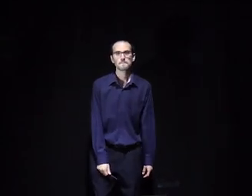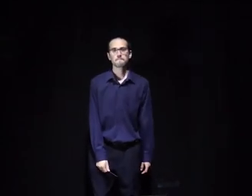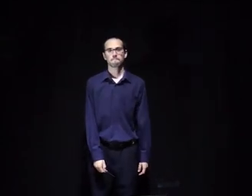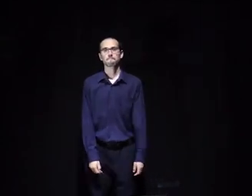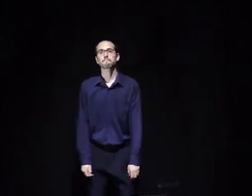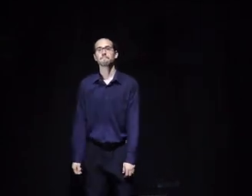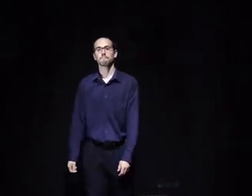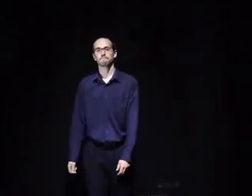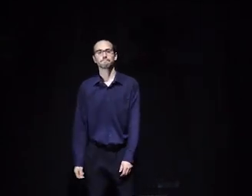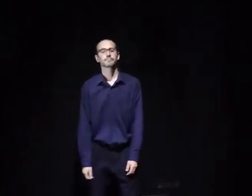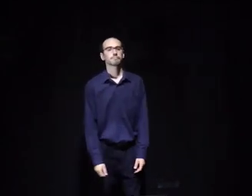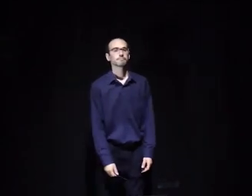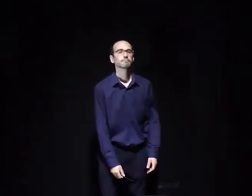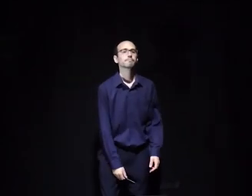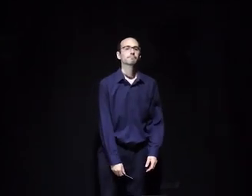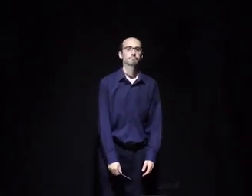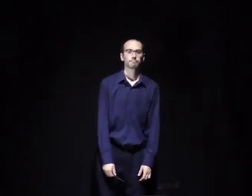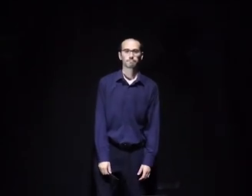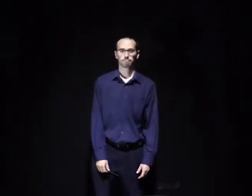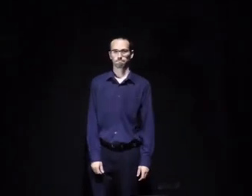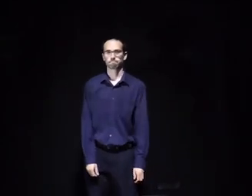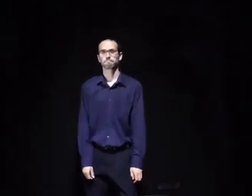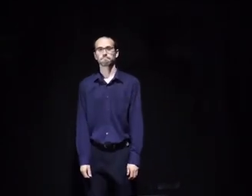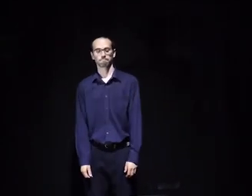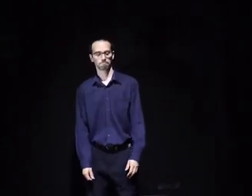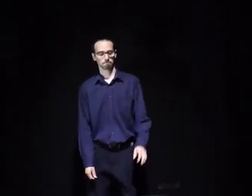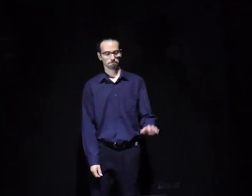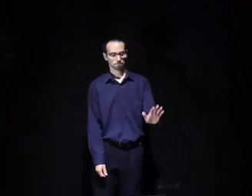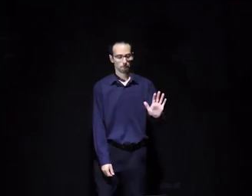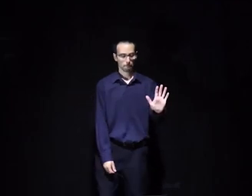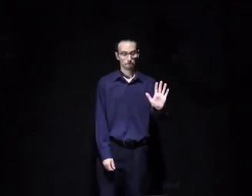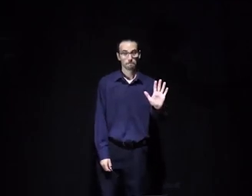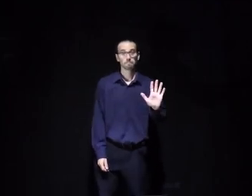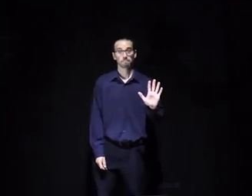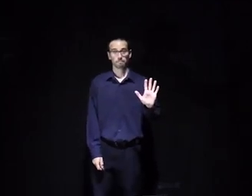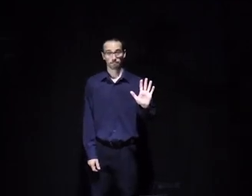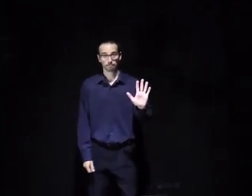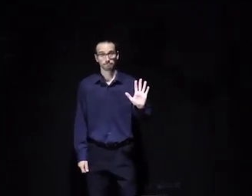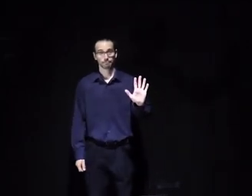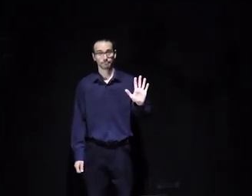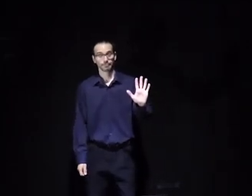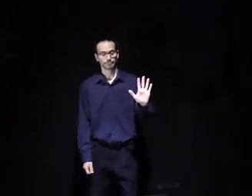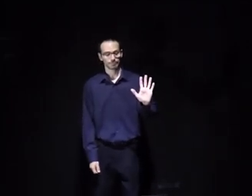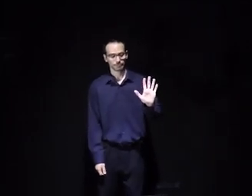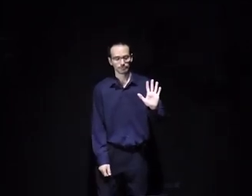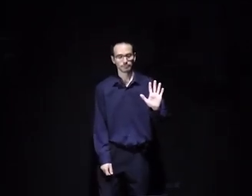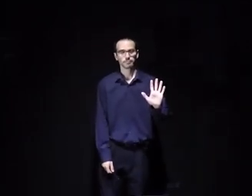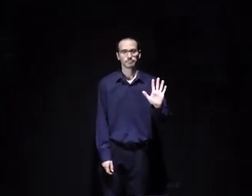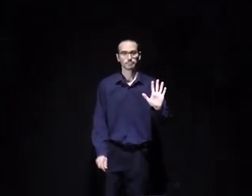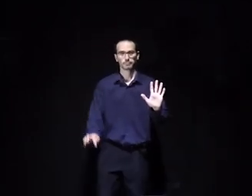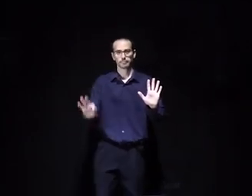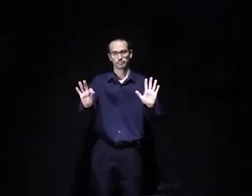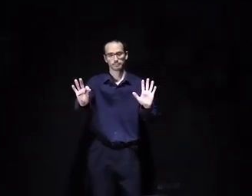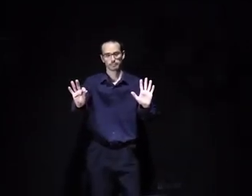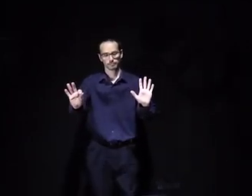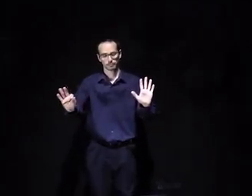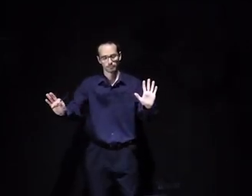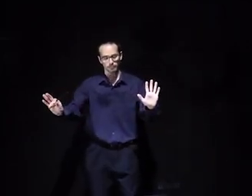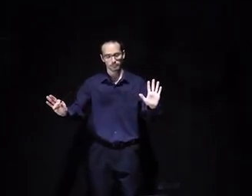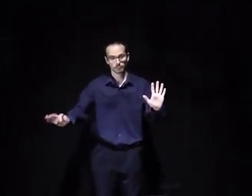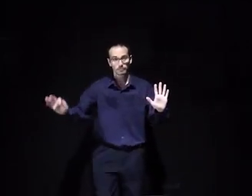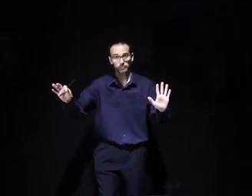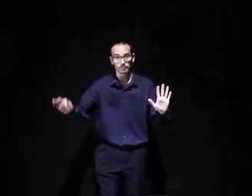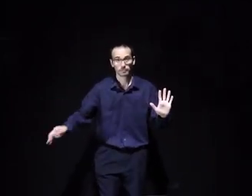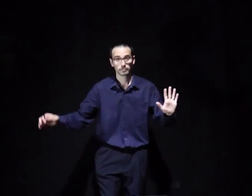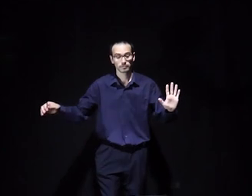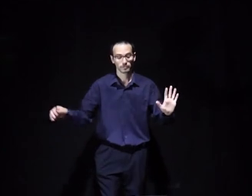destí. Un gest petit té la força de canviar-ho tot. Si creus en l'ella podràs veure't el món